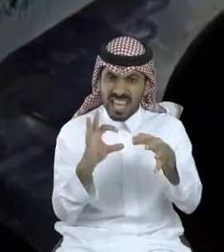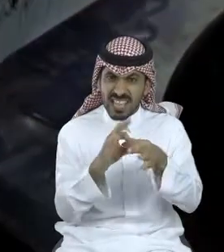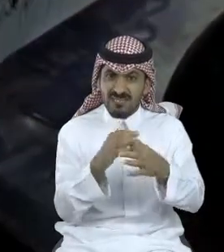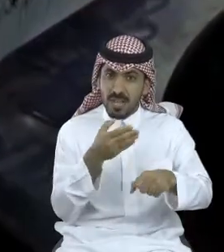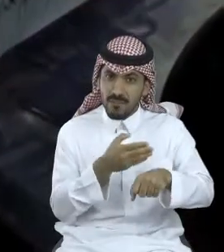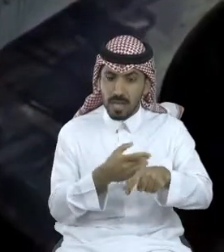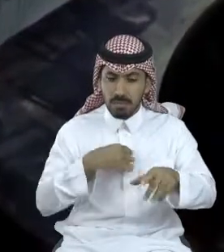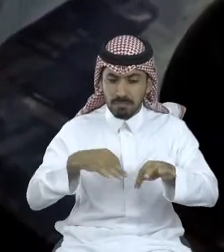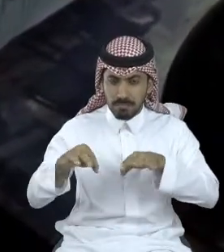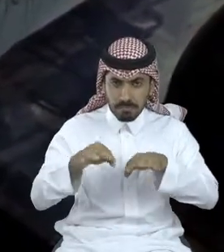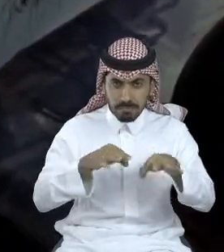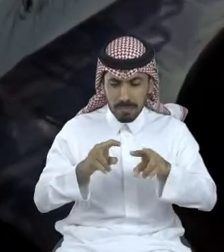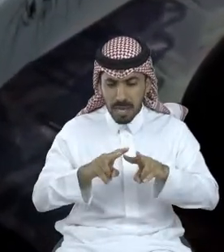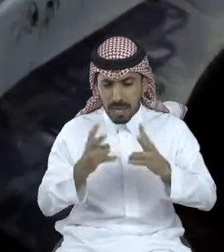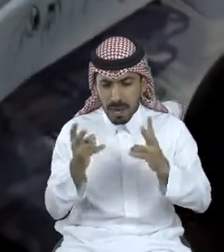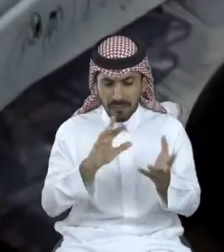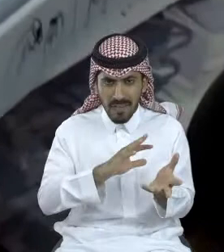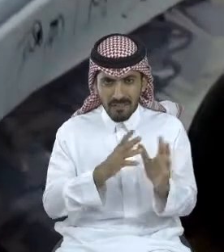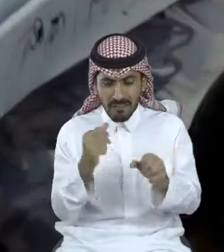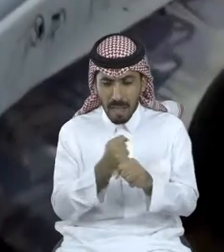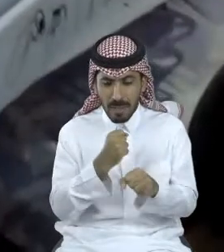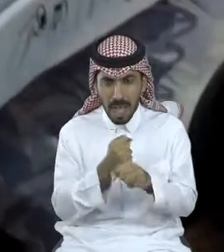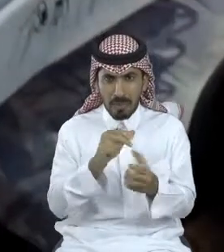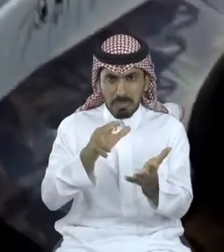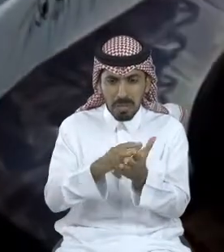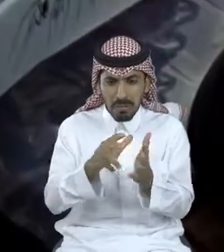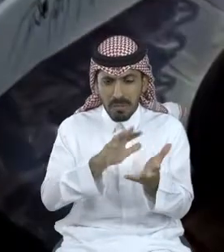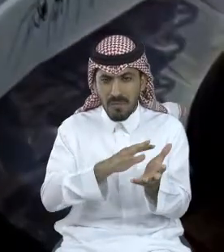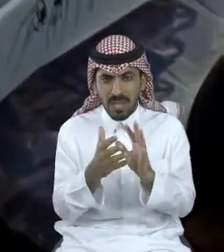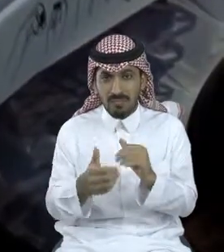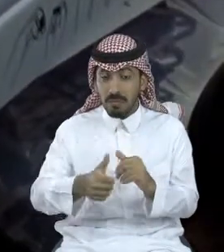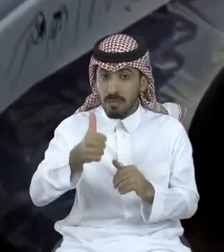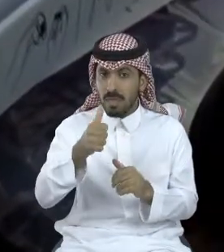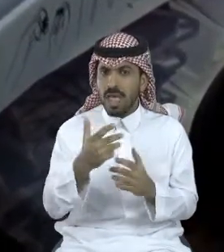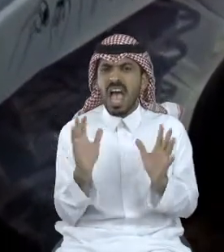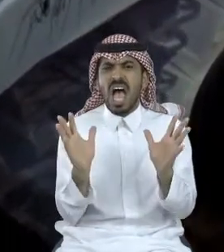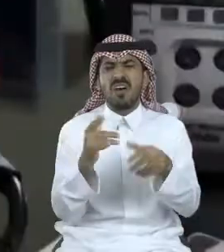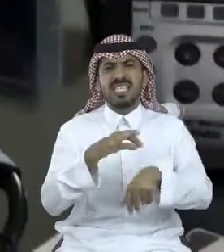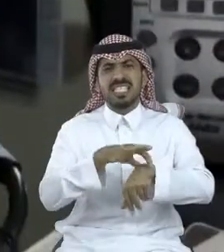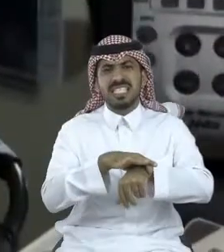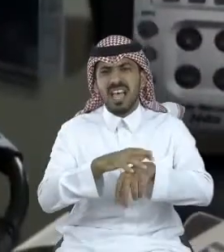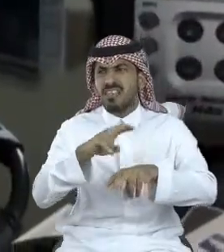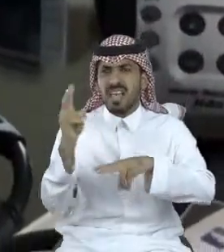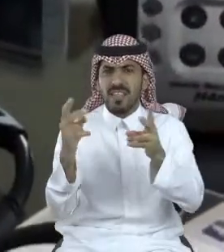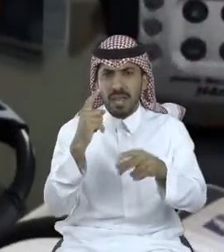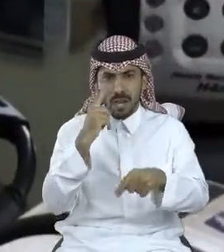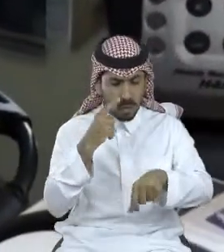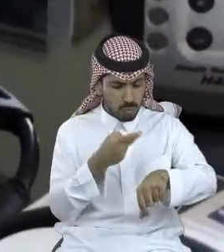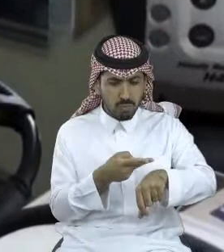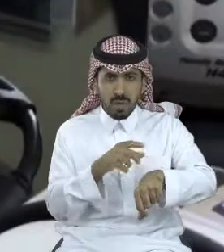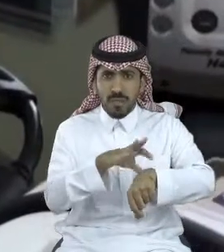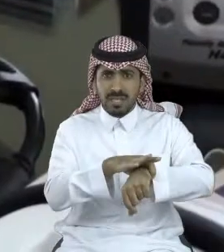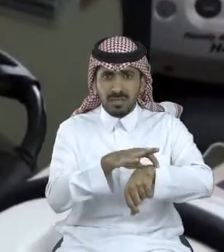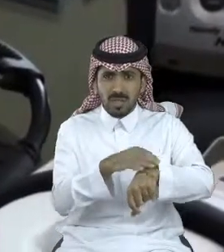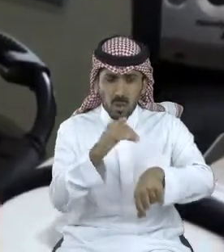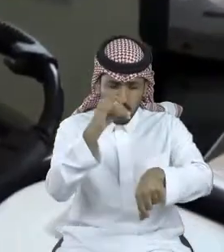تسوي موازنه بين اثنين مقارنه بين اثنين. الشيء هذا برضه تقدر تسويه عن طريق البلوتوث مع الساعات الاخرى. لو شفنا السوار، السوار هي